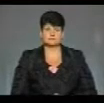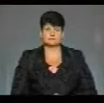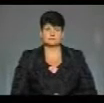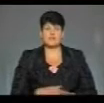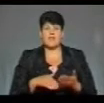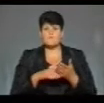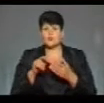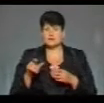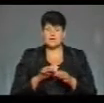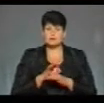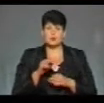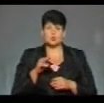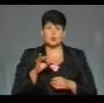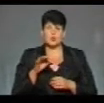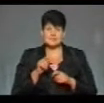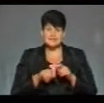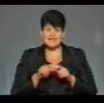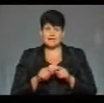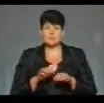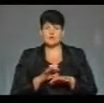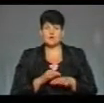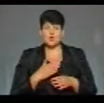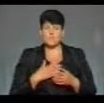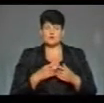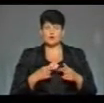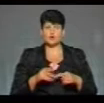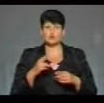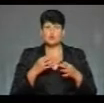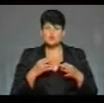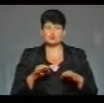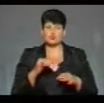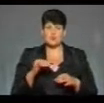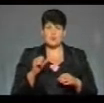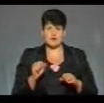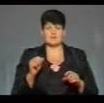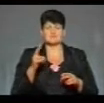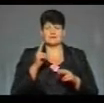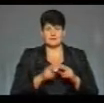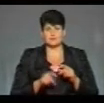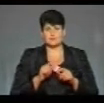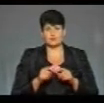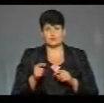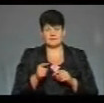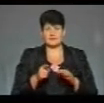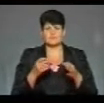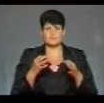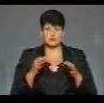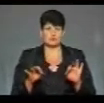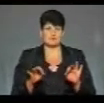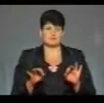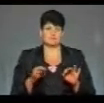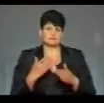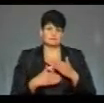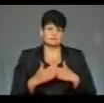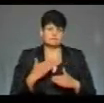Волонтери проєкту «Тостер», який здійснює громадська організація «Доступно.ua», завершили перевірку Тернополя на доступність для маломобільних людей.